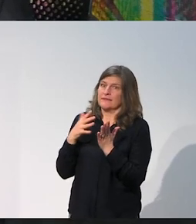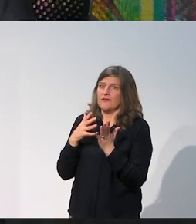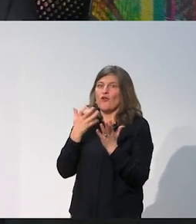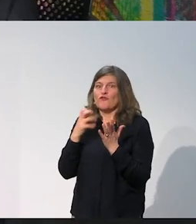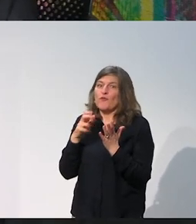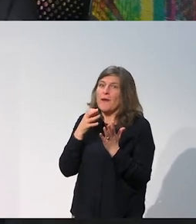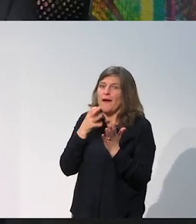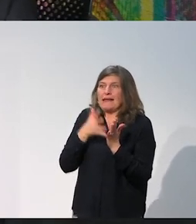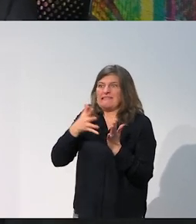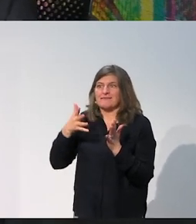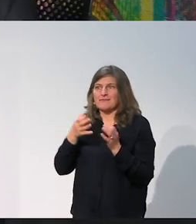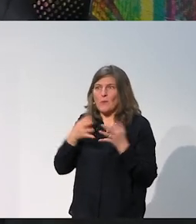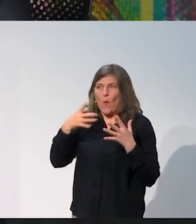beaucoup,